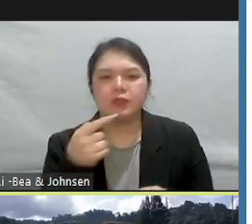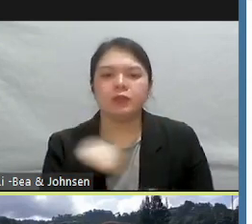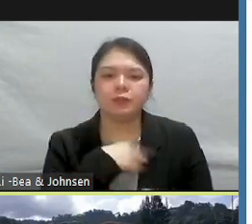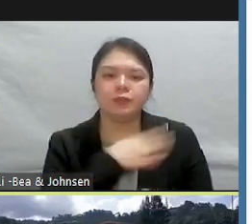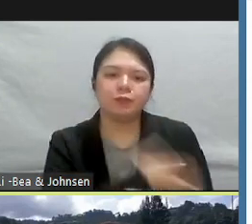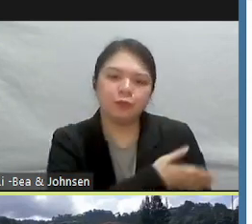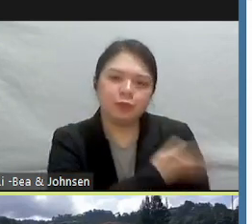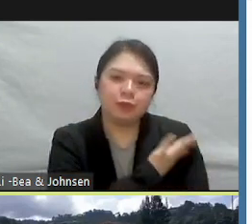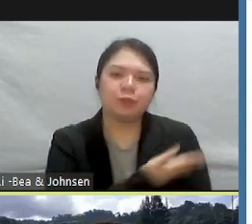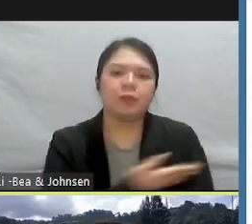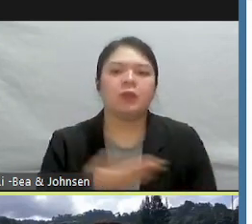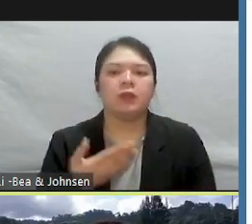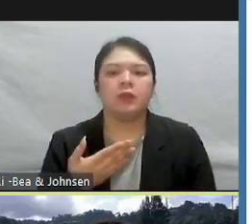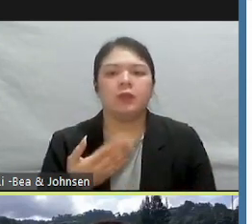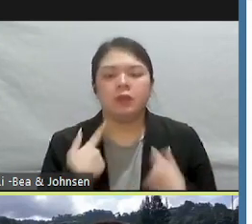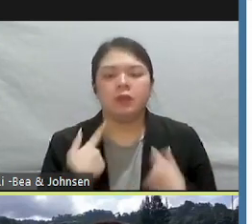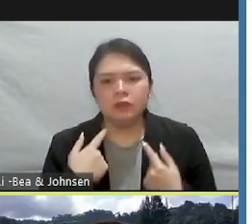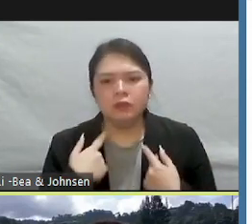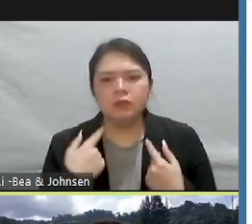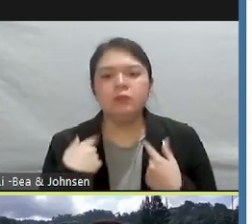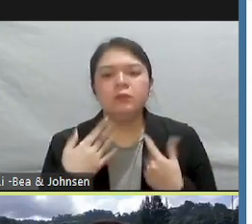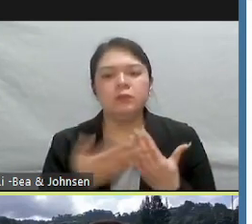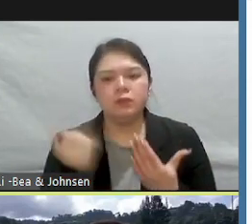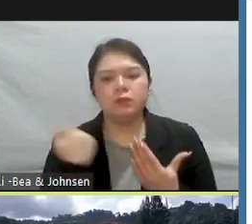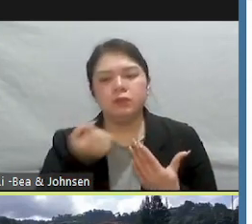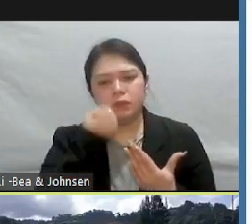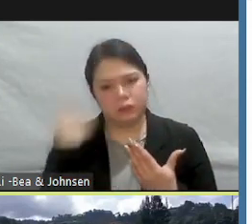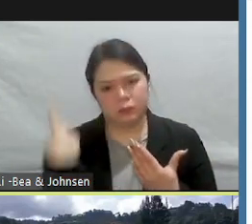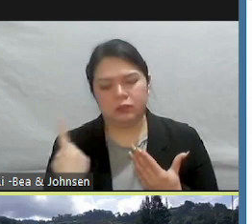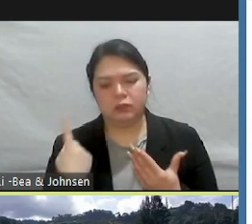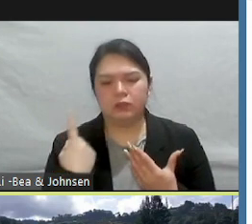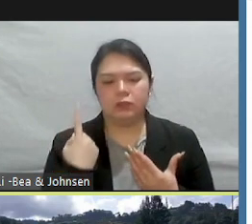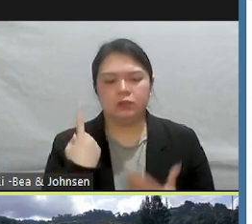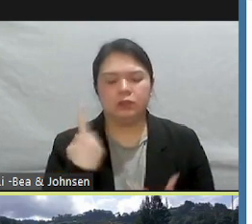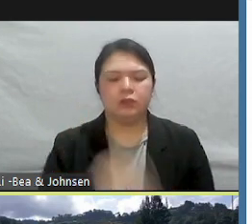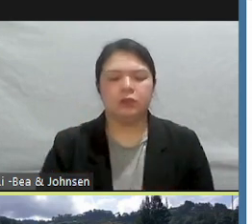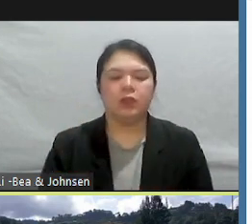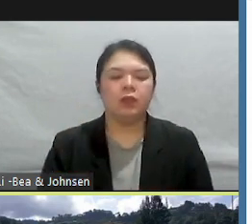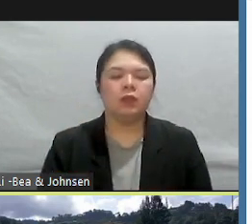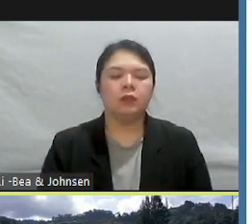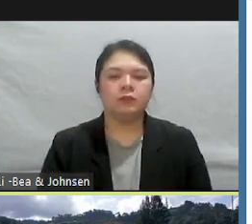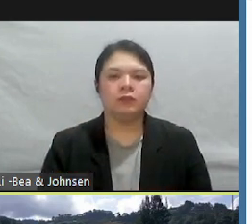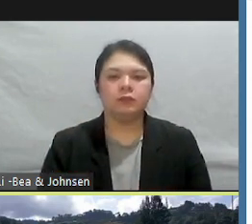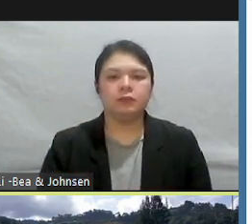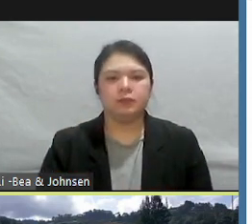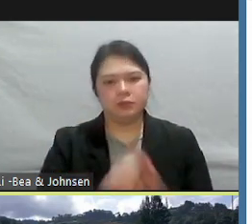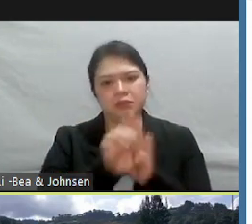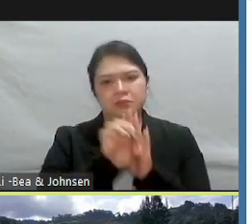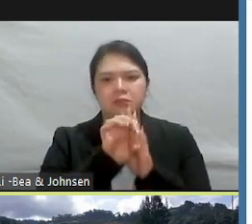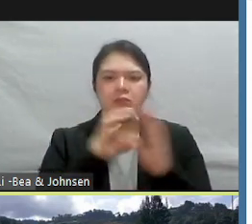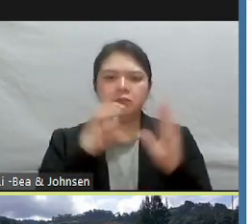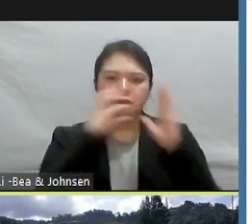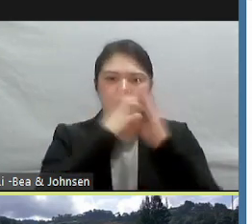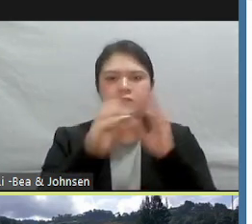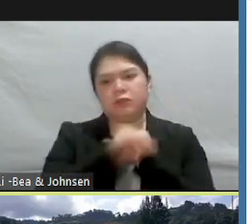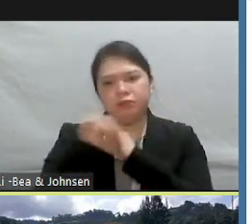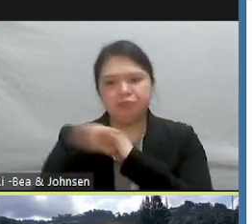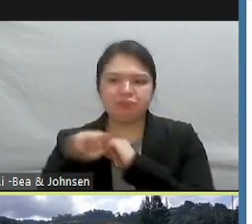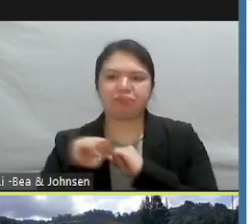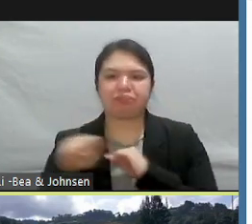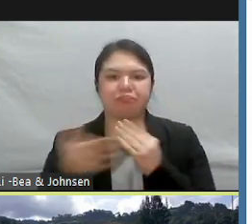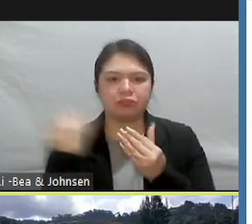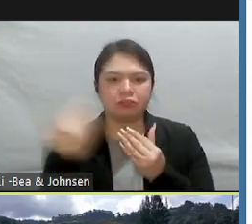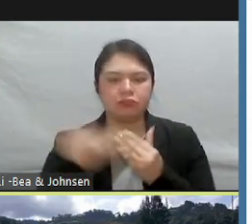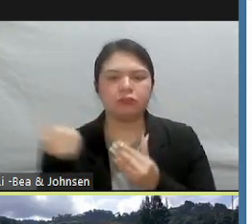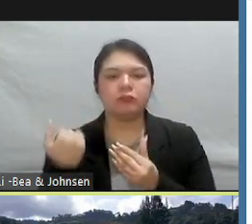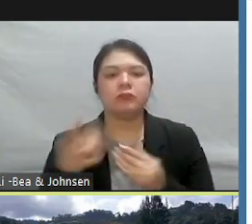yung mga ganitong madaling tandaan na slogan, for example. At